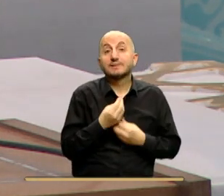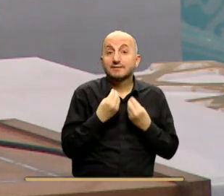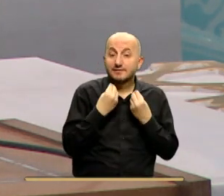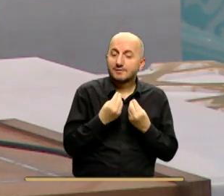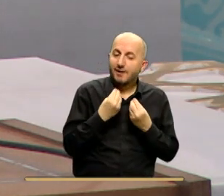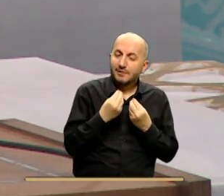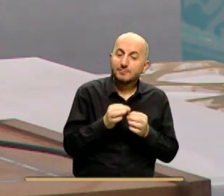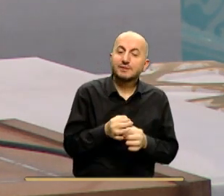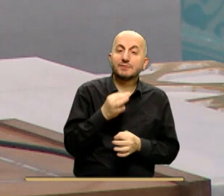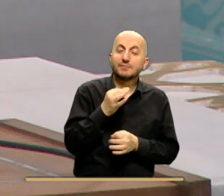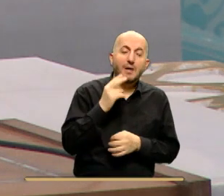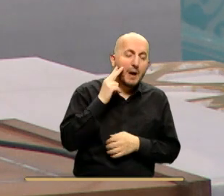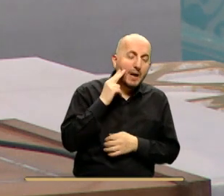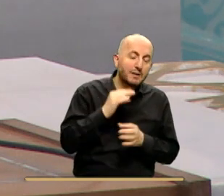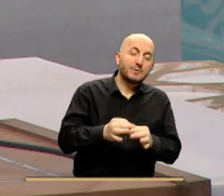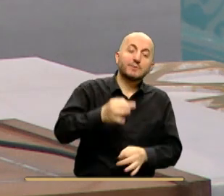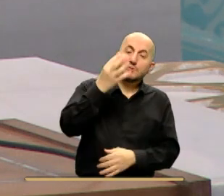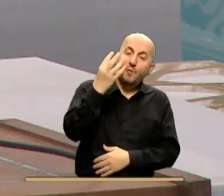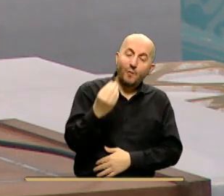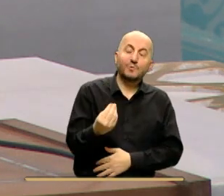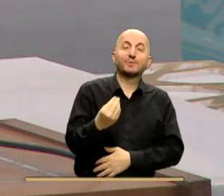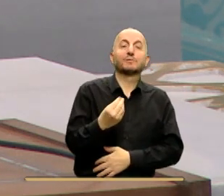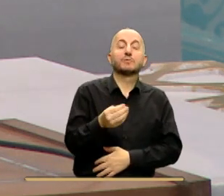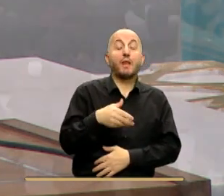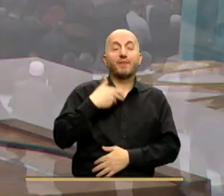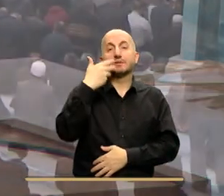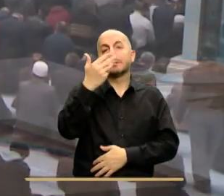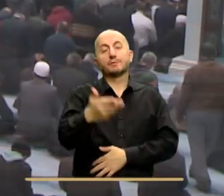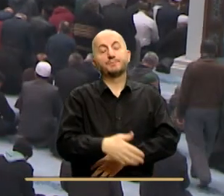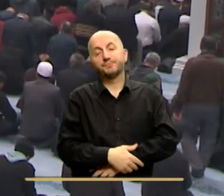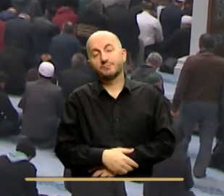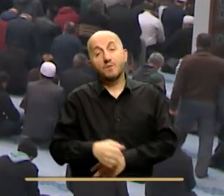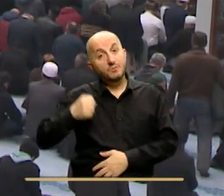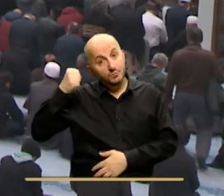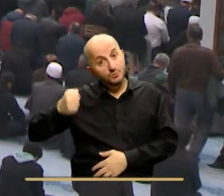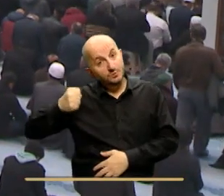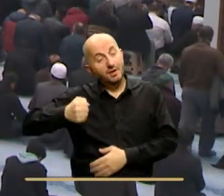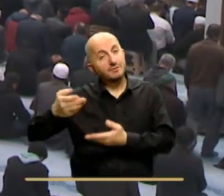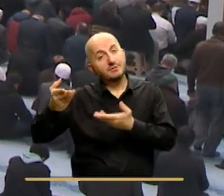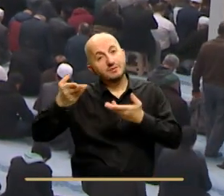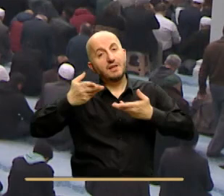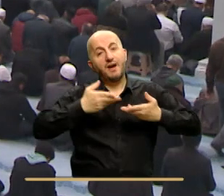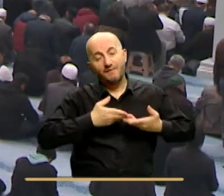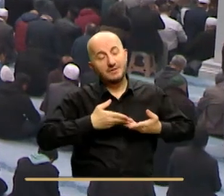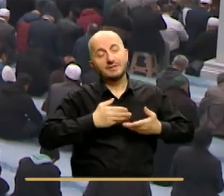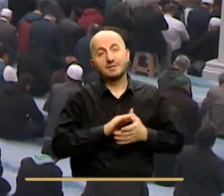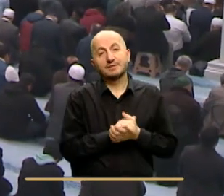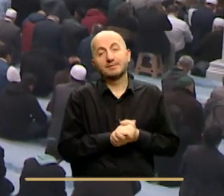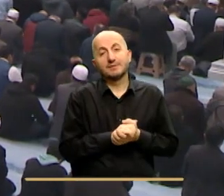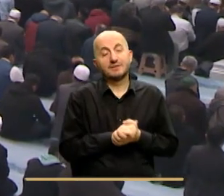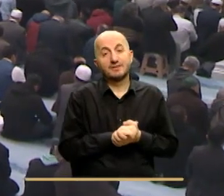kimse olduğu, erdemli bir kimse olduğu anlatılır. Musa'nın davetine, Musa Aleyhisselam'ın